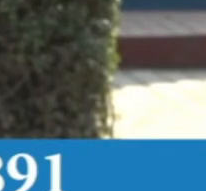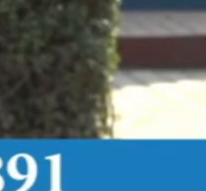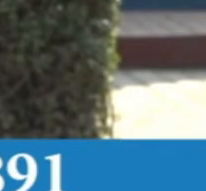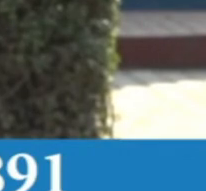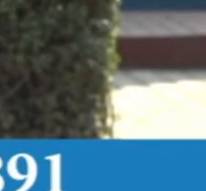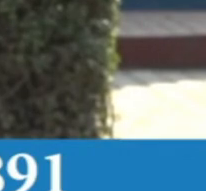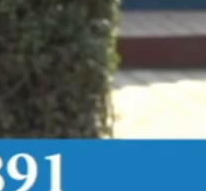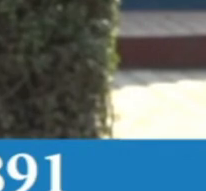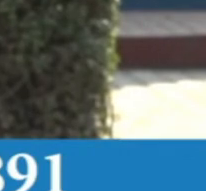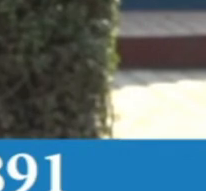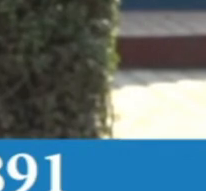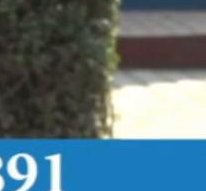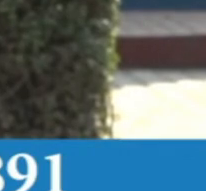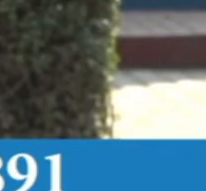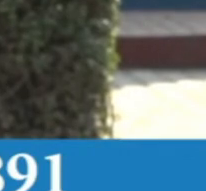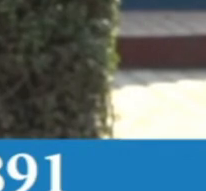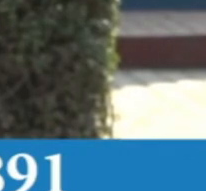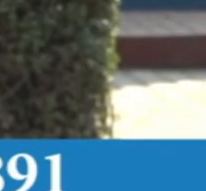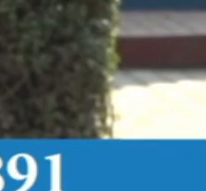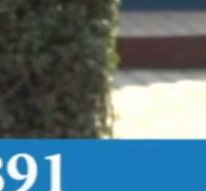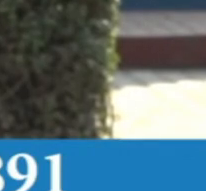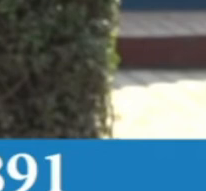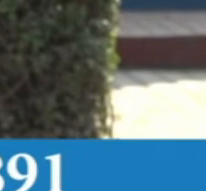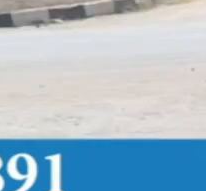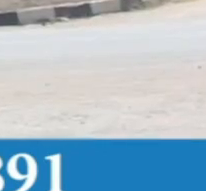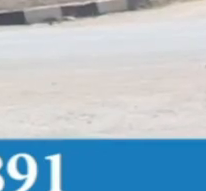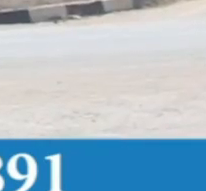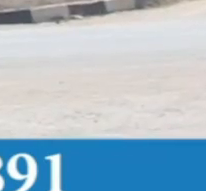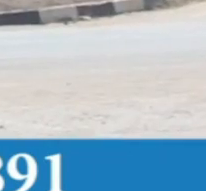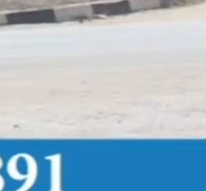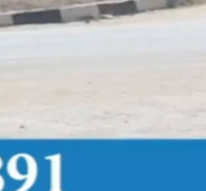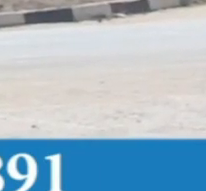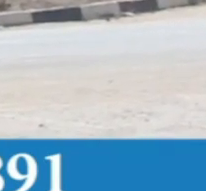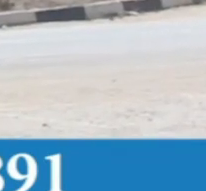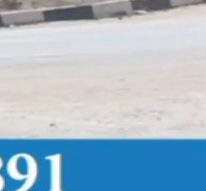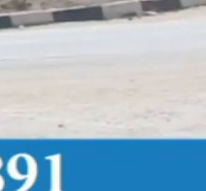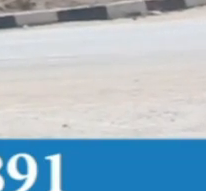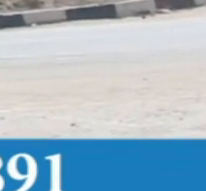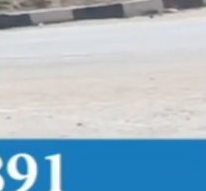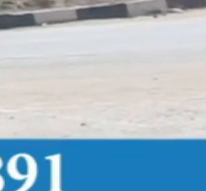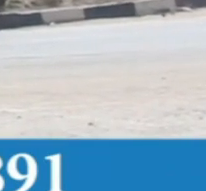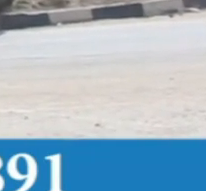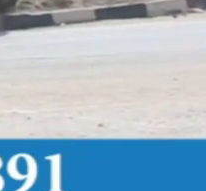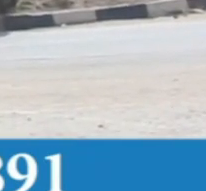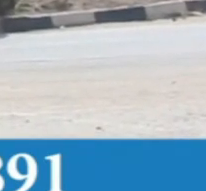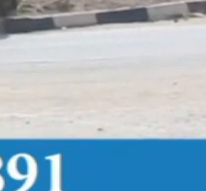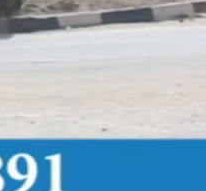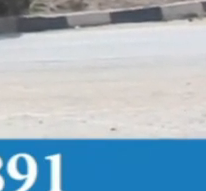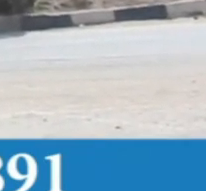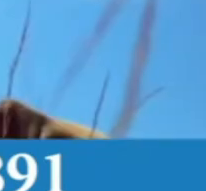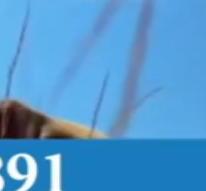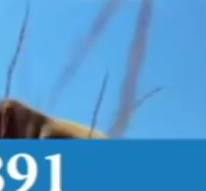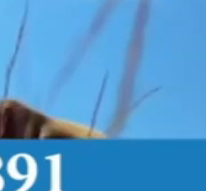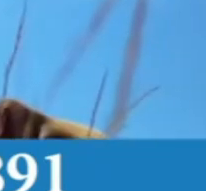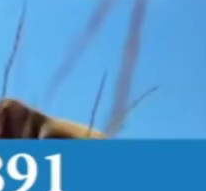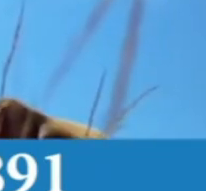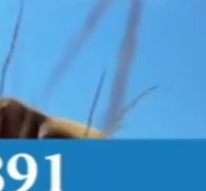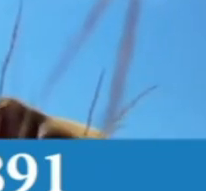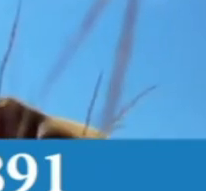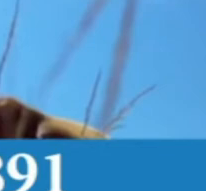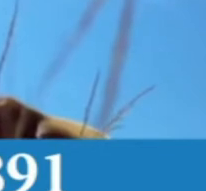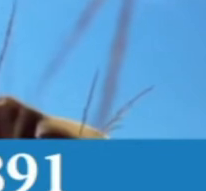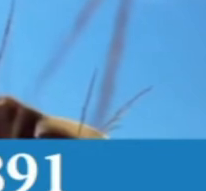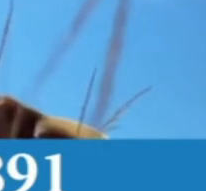TBC Taifa, TBC International pamoja na TBC FM. Tupo hapa kwa ajili ya kuhakikisha kwamba unatangaza biashara yako ili